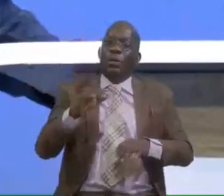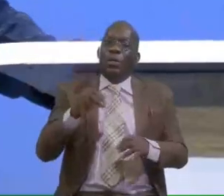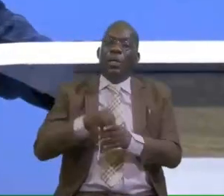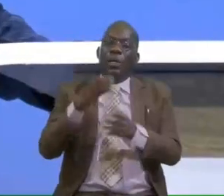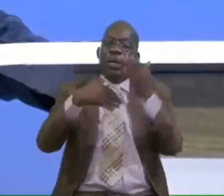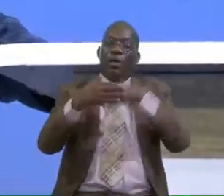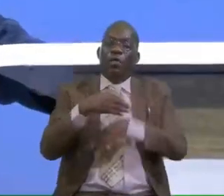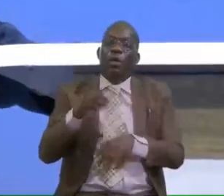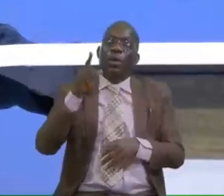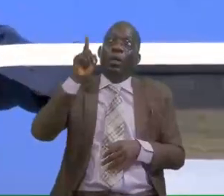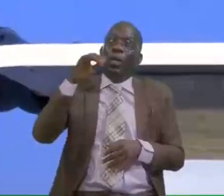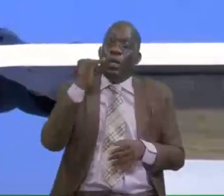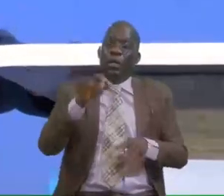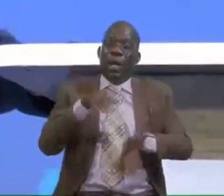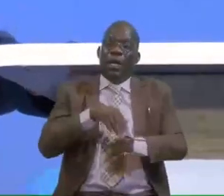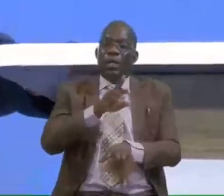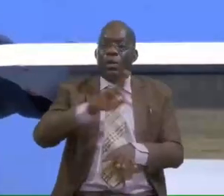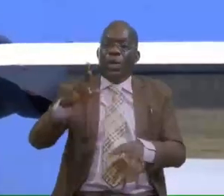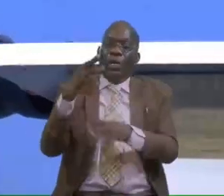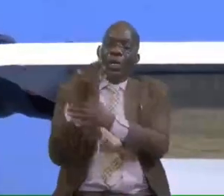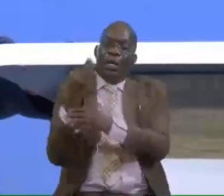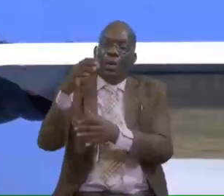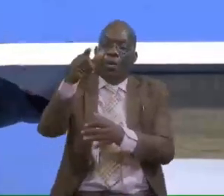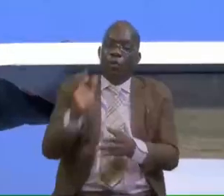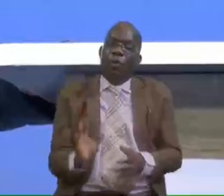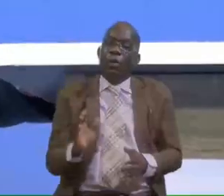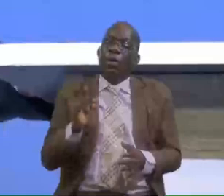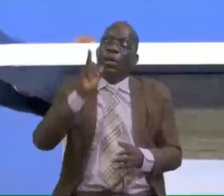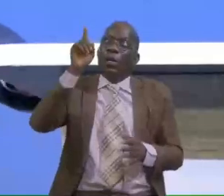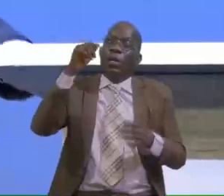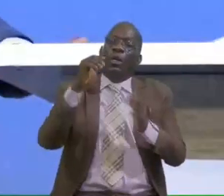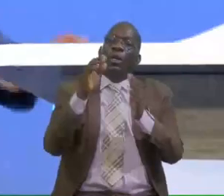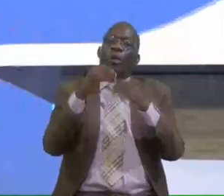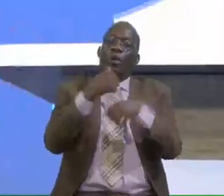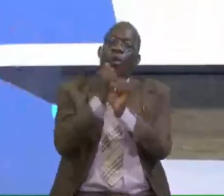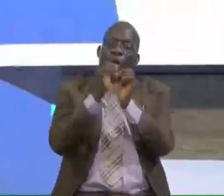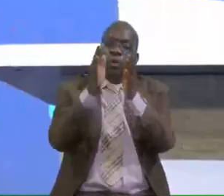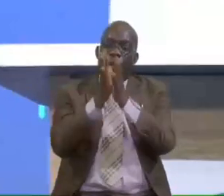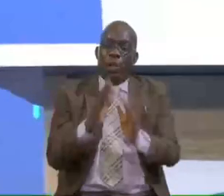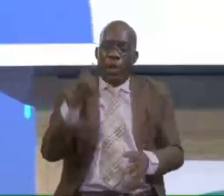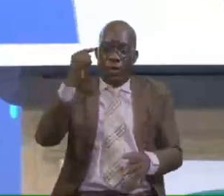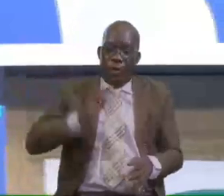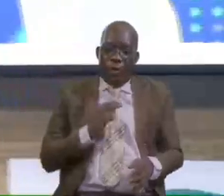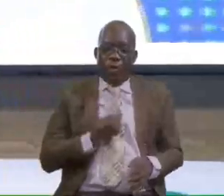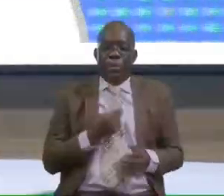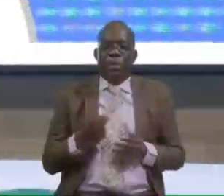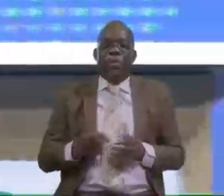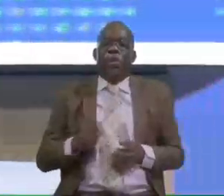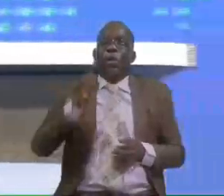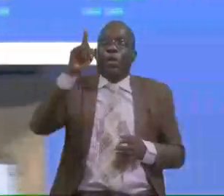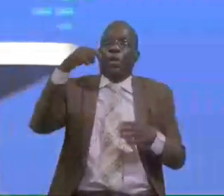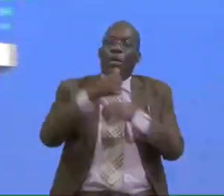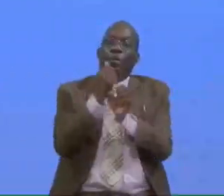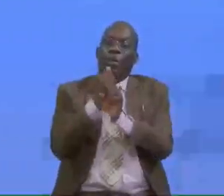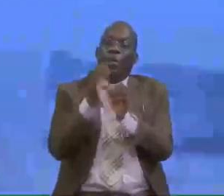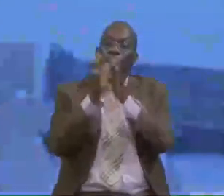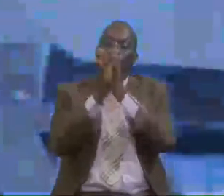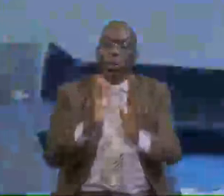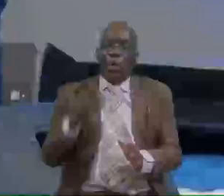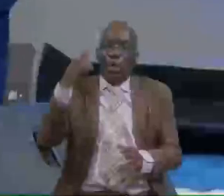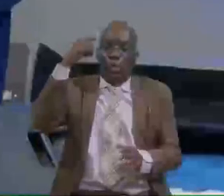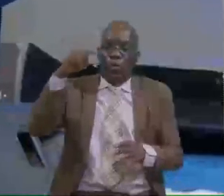est à la droite de Dieu et il intercède pour nous, pour